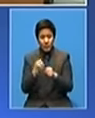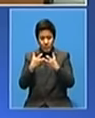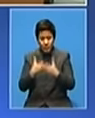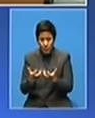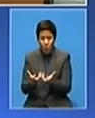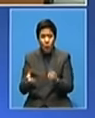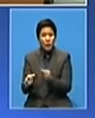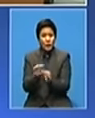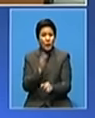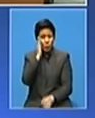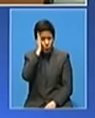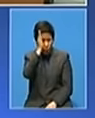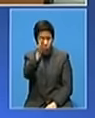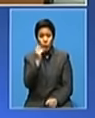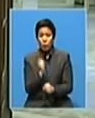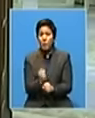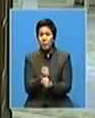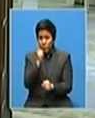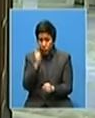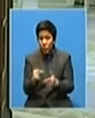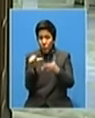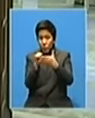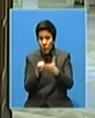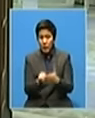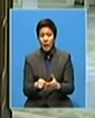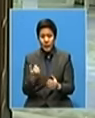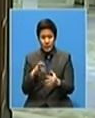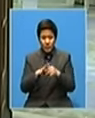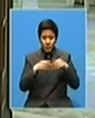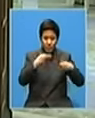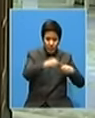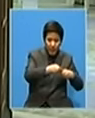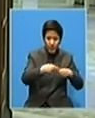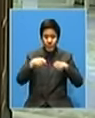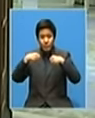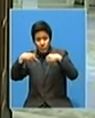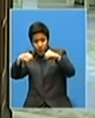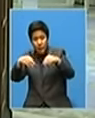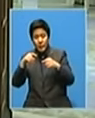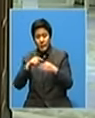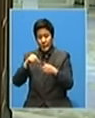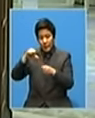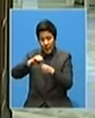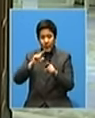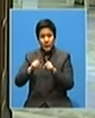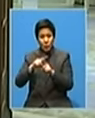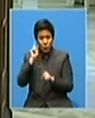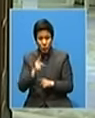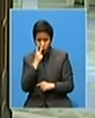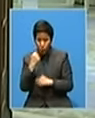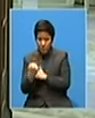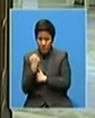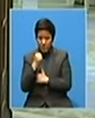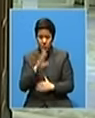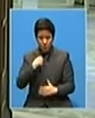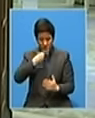จากพืชทดแทนมาด้วยในอนาคตเราต้องแก้ไขให้ได้นะครับราคาพลังงานต่างๆเหล่านี้ต้องคำนึงถึงความเพียงพอความมั่นคงด้านพลังง